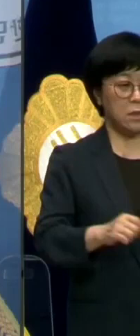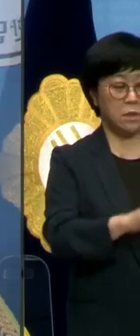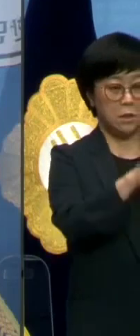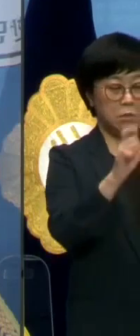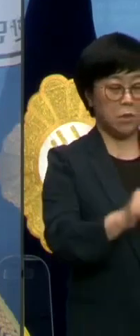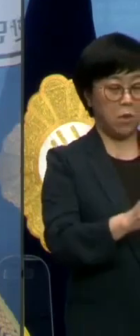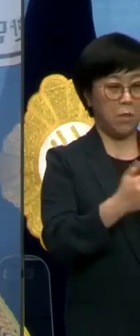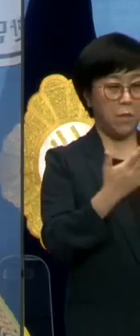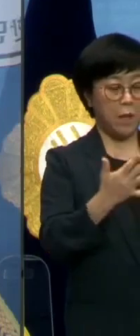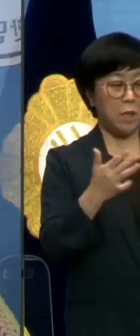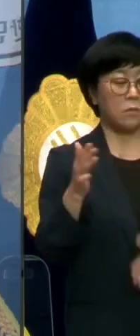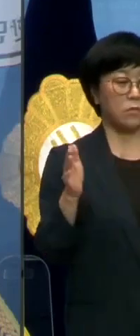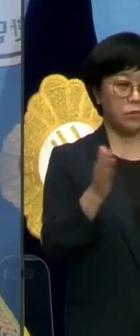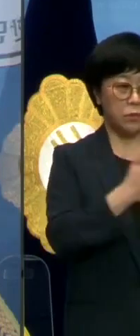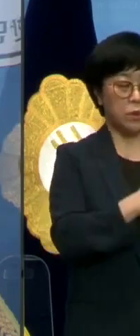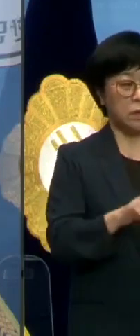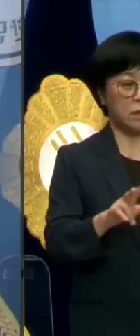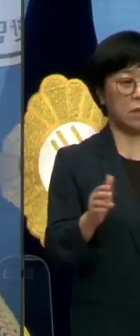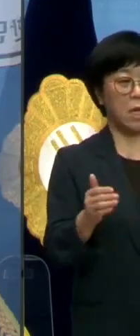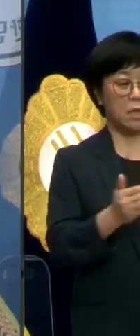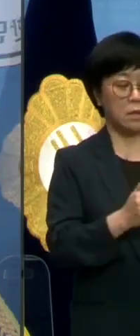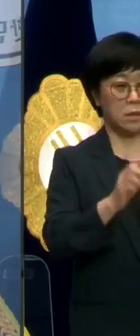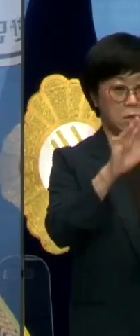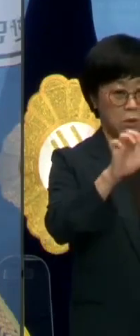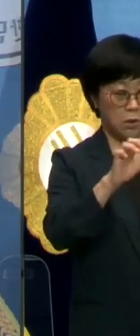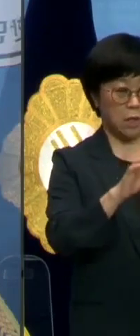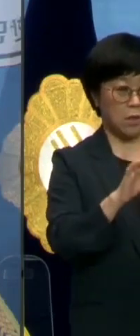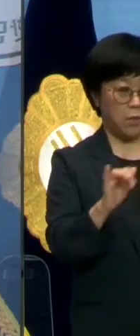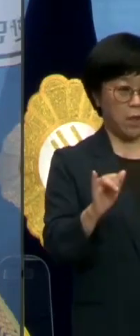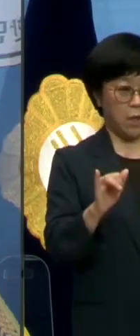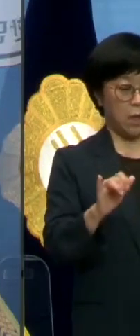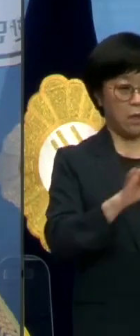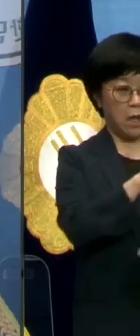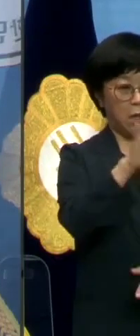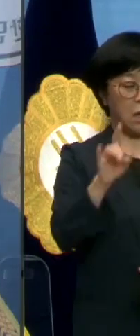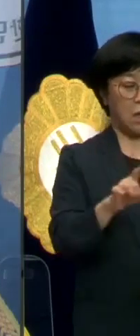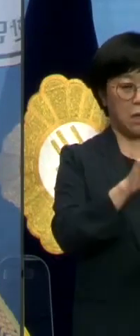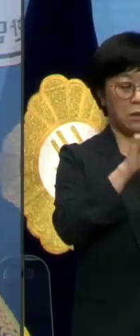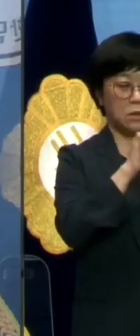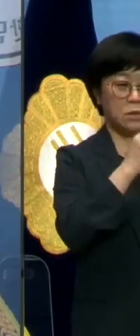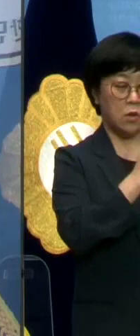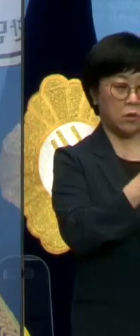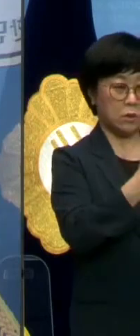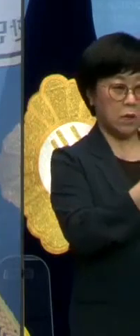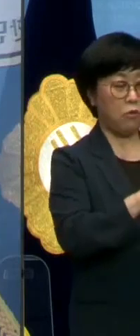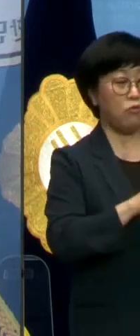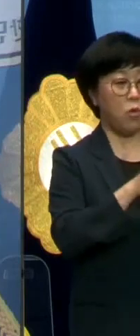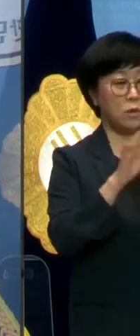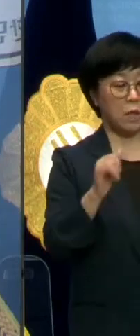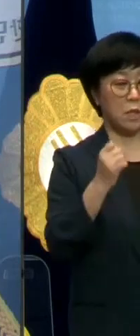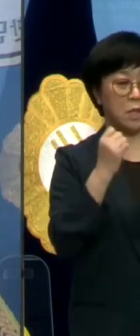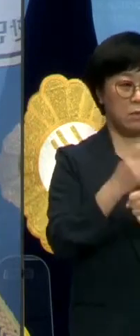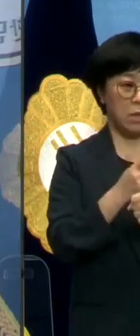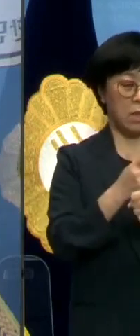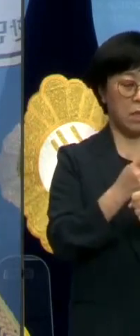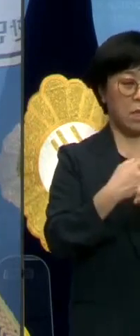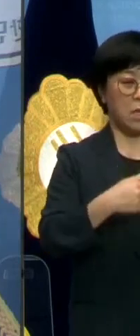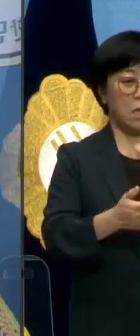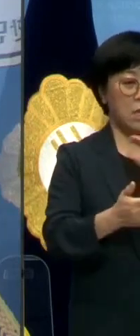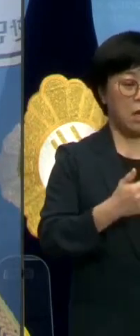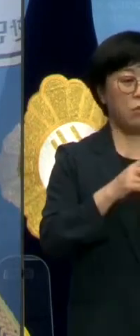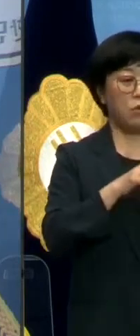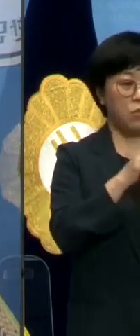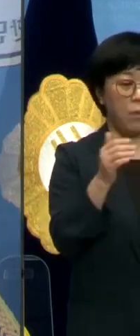12월 8일부터 현재까지 35명의 각 정당 소속 후보자가 이미